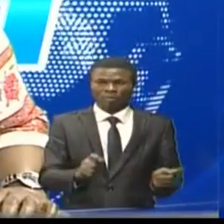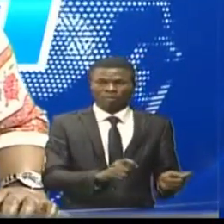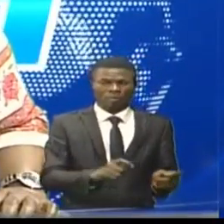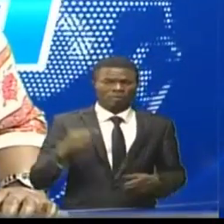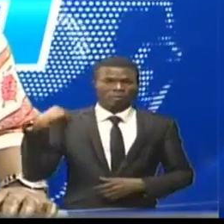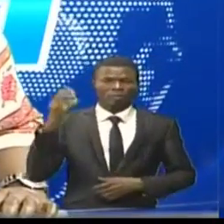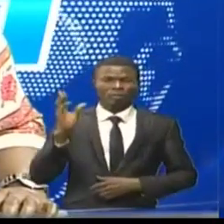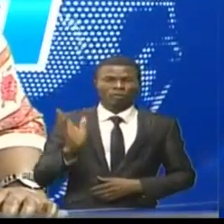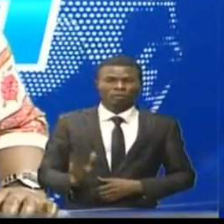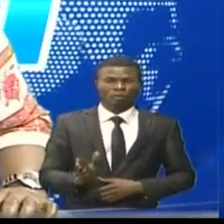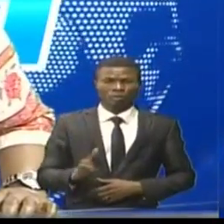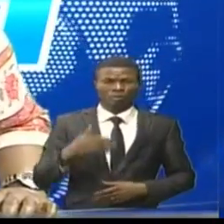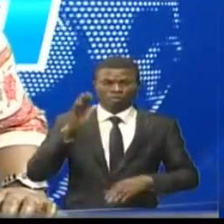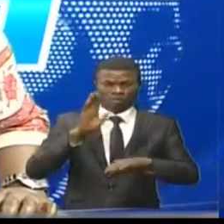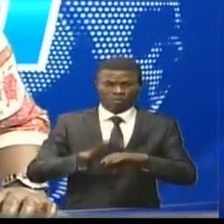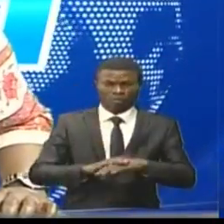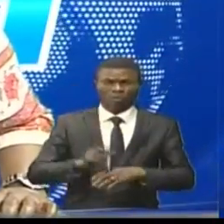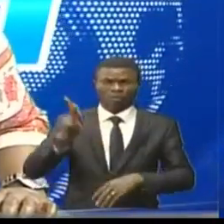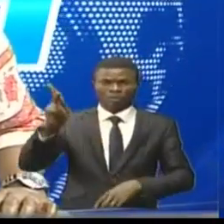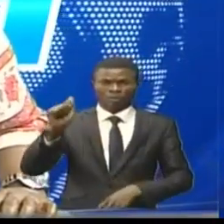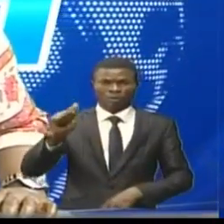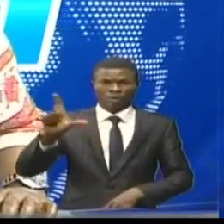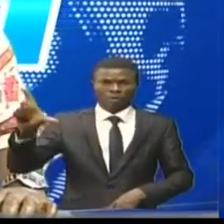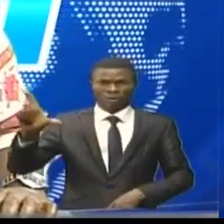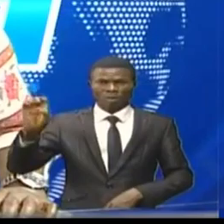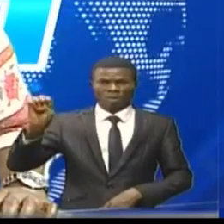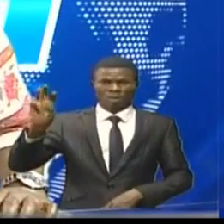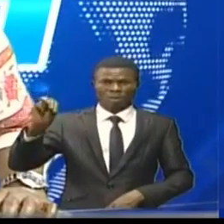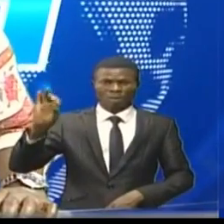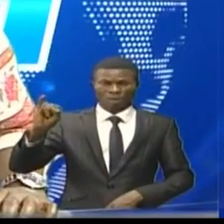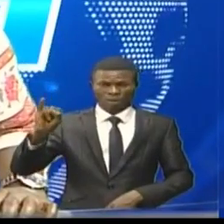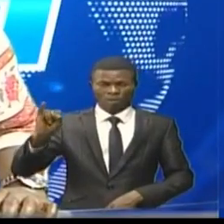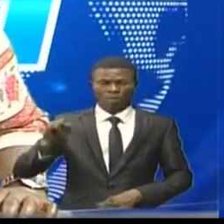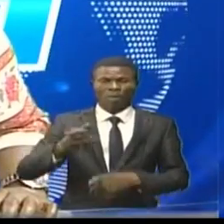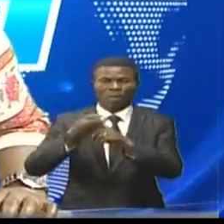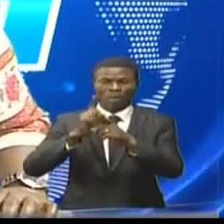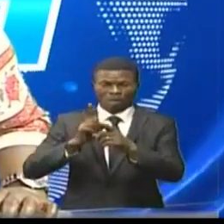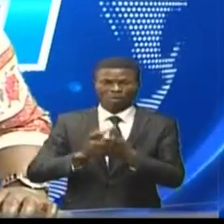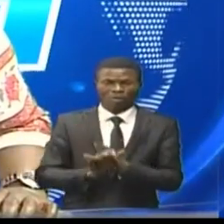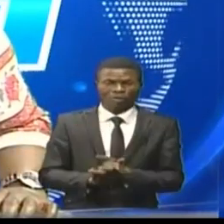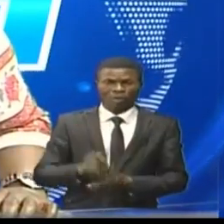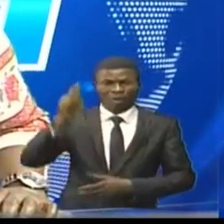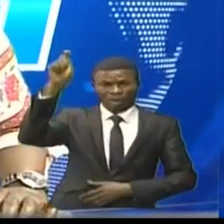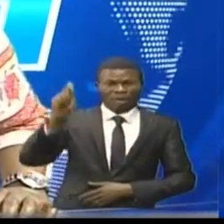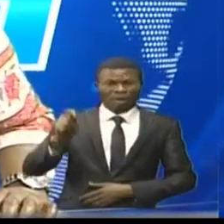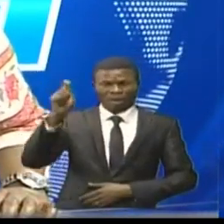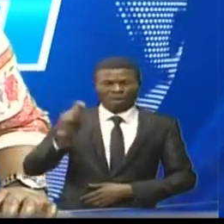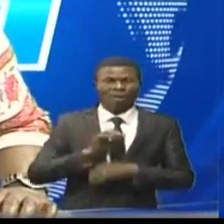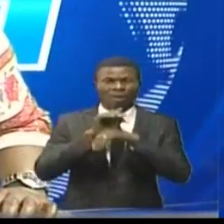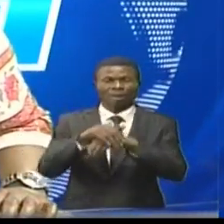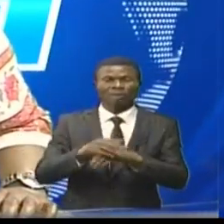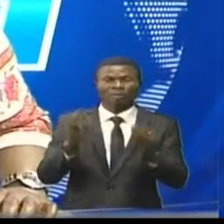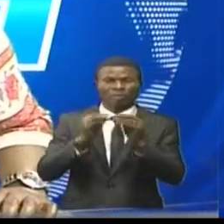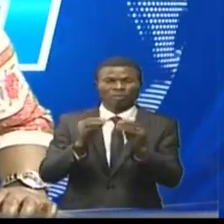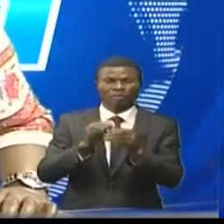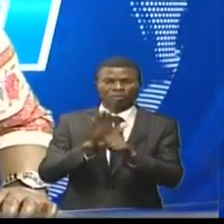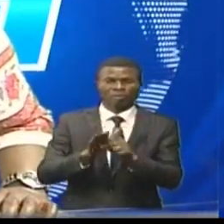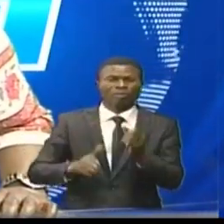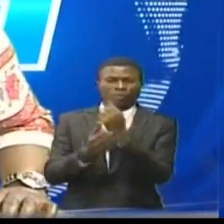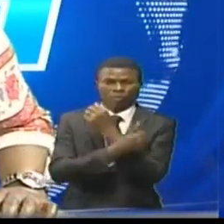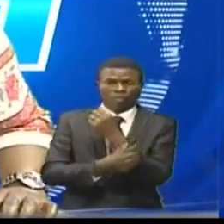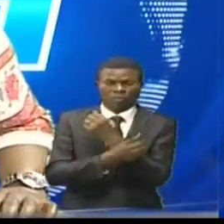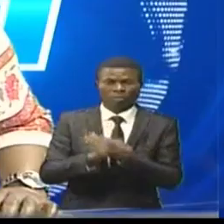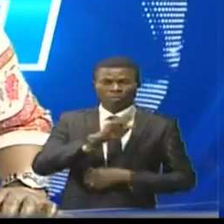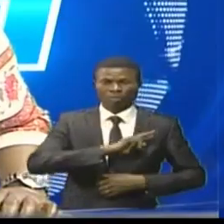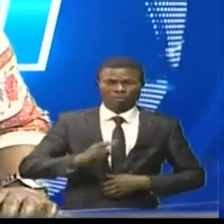gouverneure est arrivée aujourd'hui à Kalemie en provenance de Dar es Salaam où elle a pris part à la grande commission mixte République démocratique du Congo, République